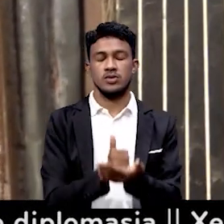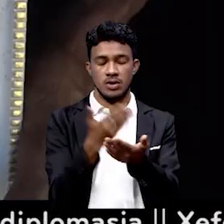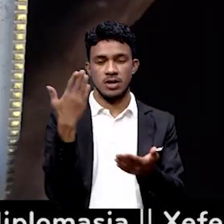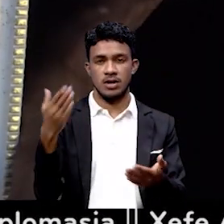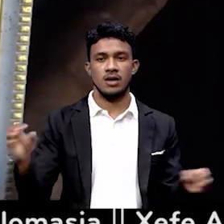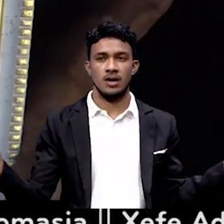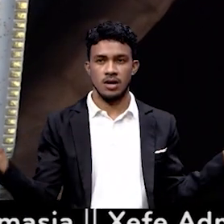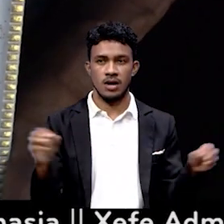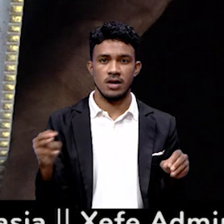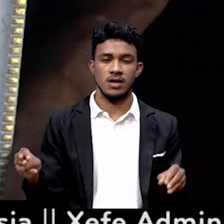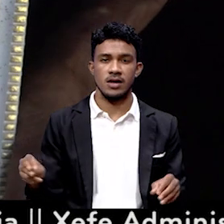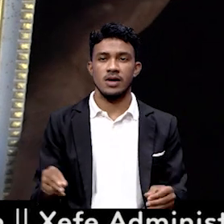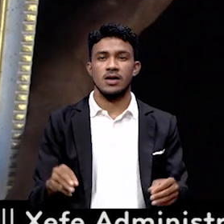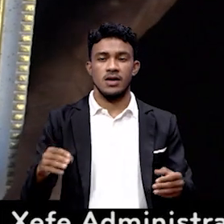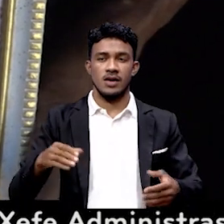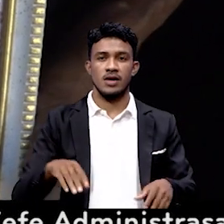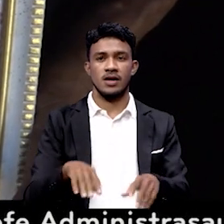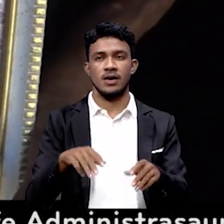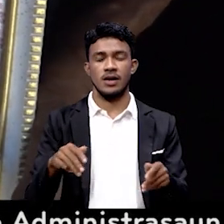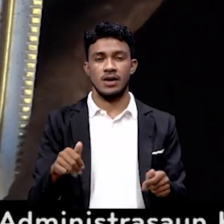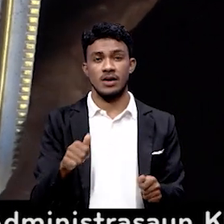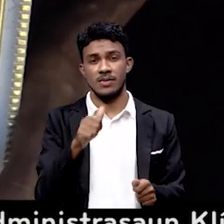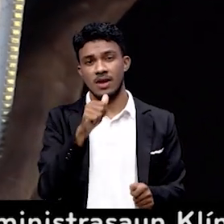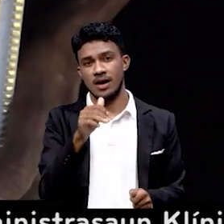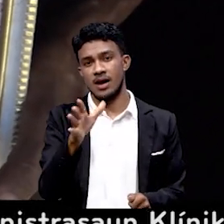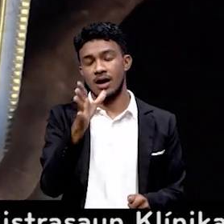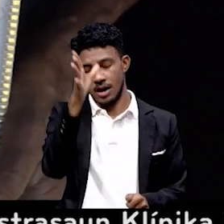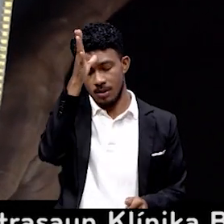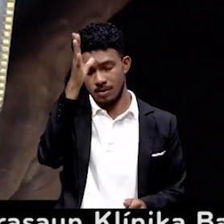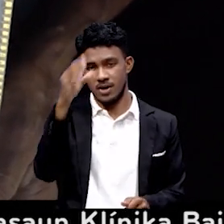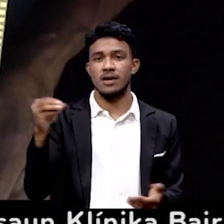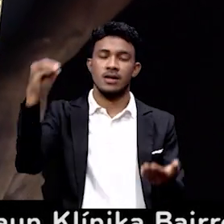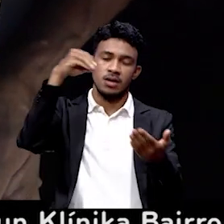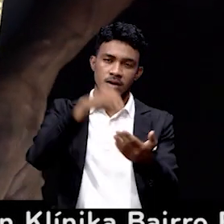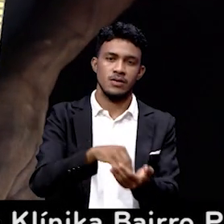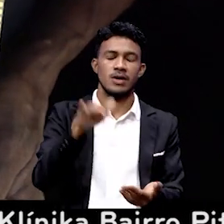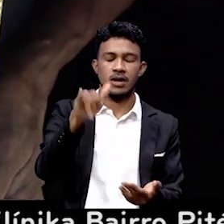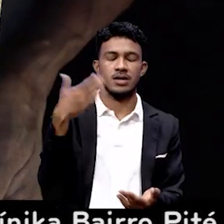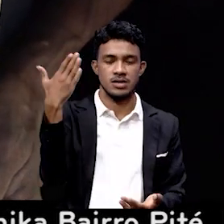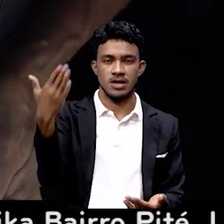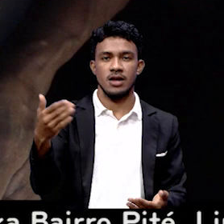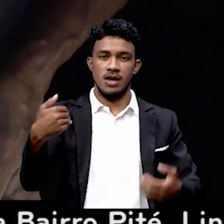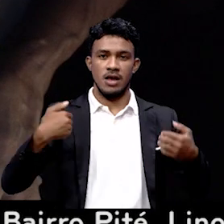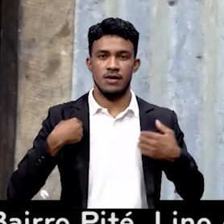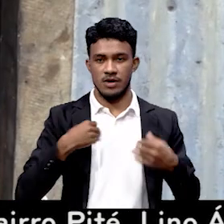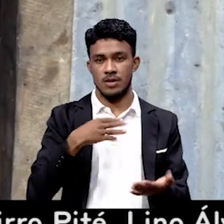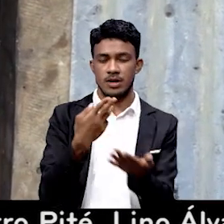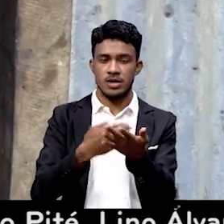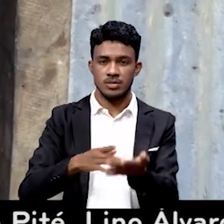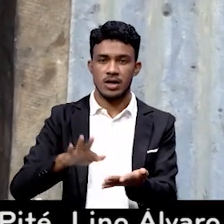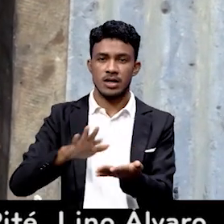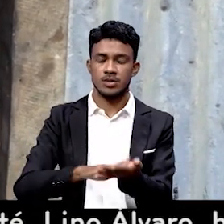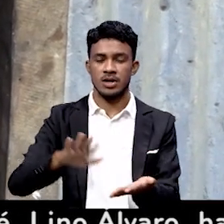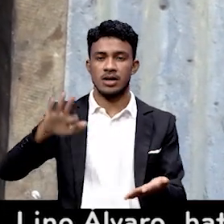eran samurak ida maknia kabeng Armindo Rahela Basira mebene iha deit espiritu badinas makusi